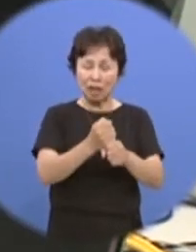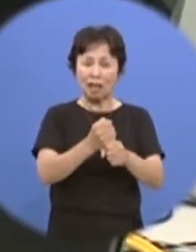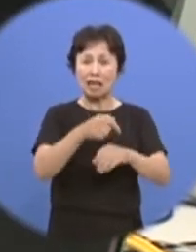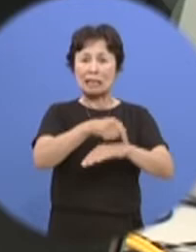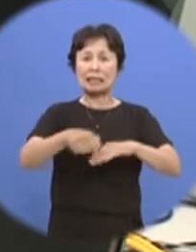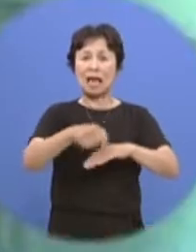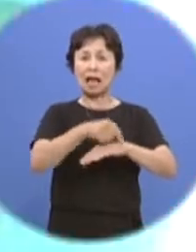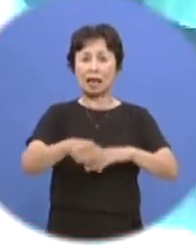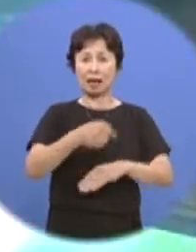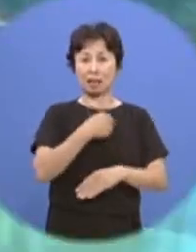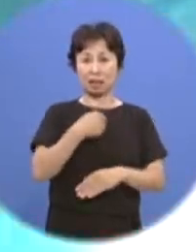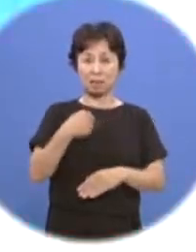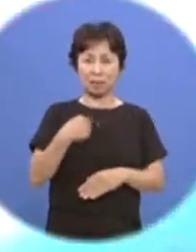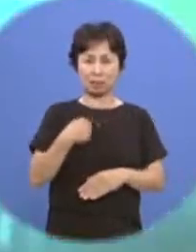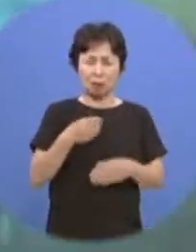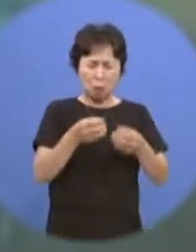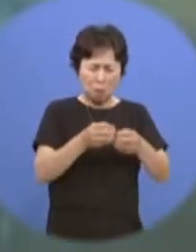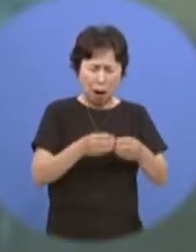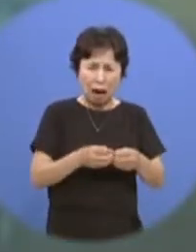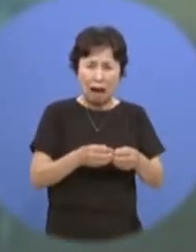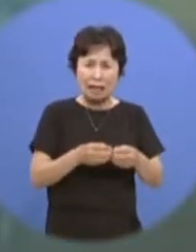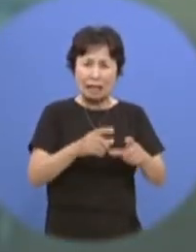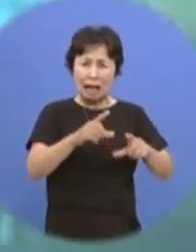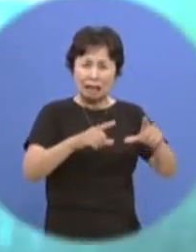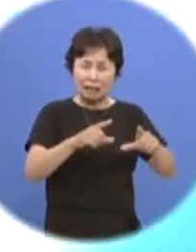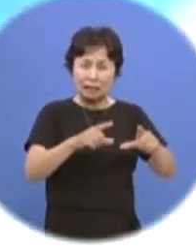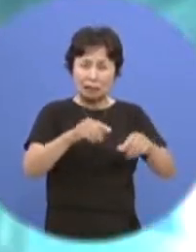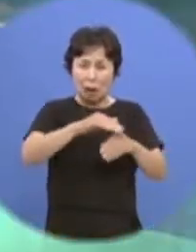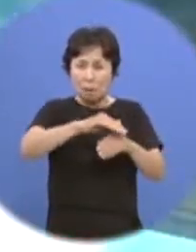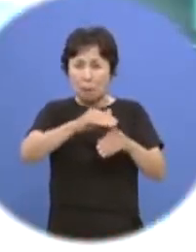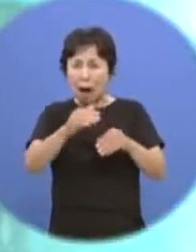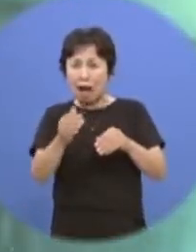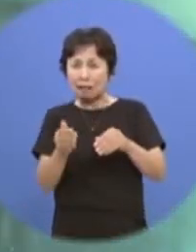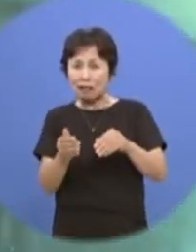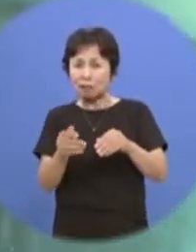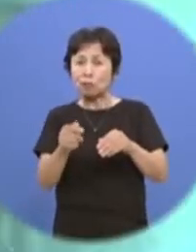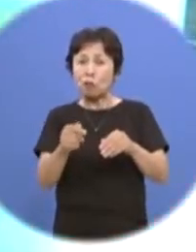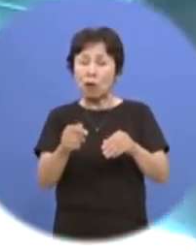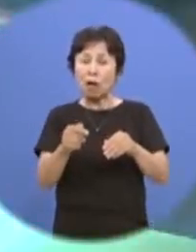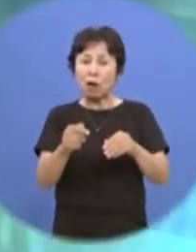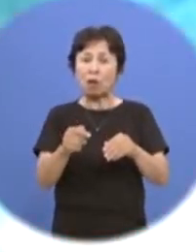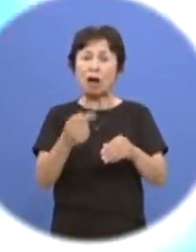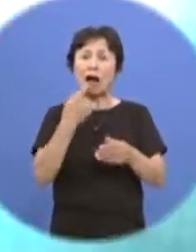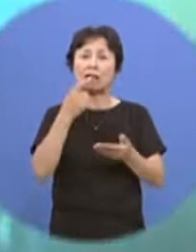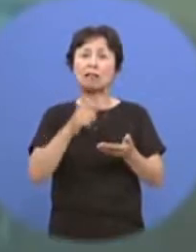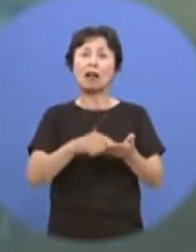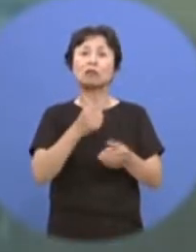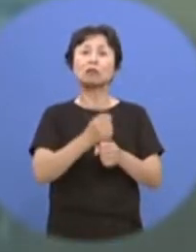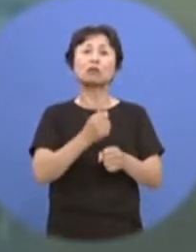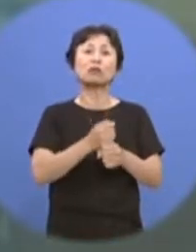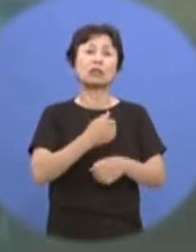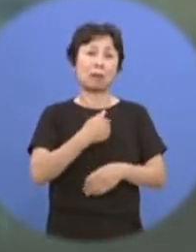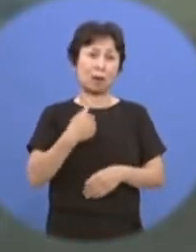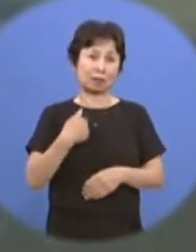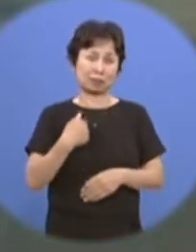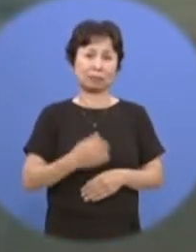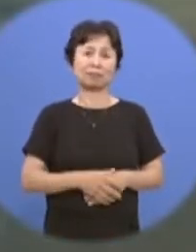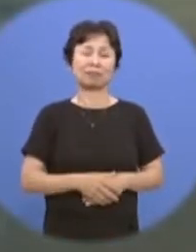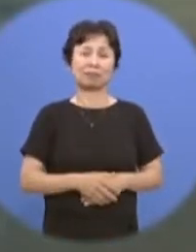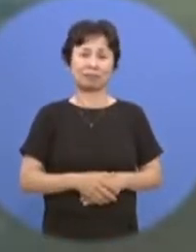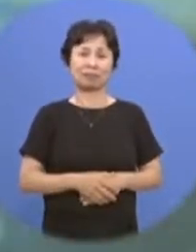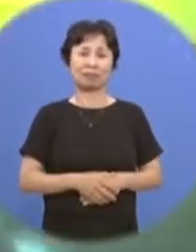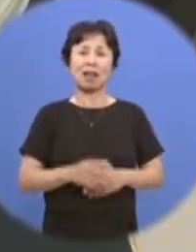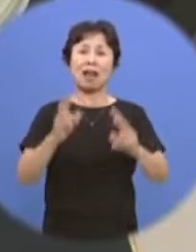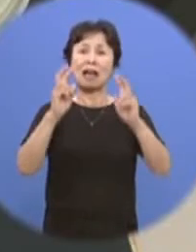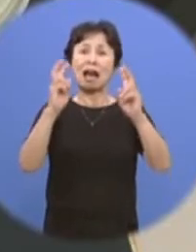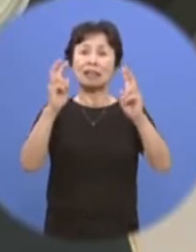で、複雑な形状や曲面などの設計が行いやすくなります。企業にとっては 3D プリン